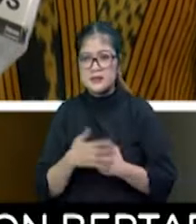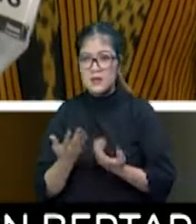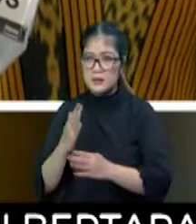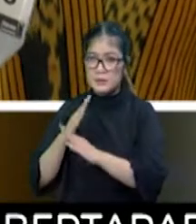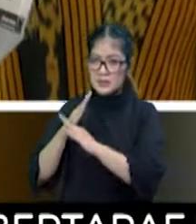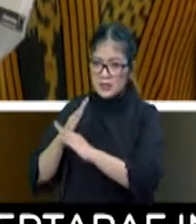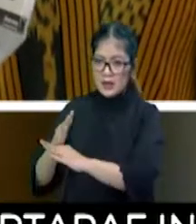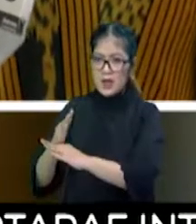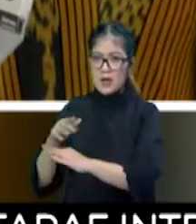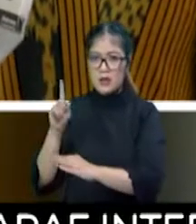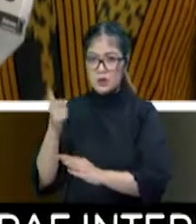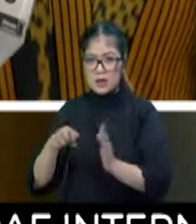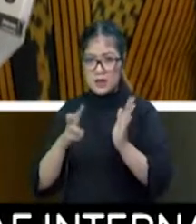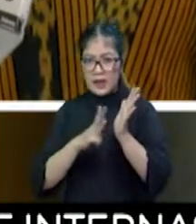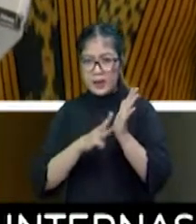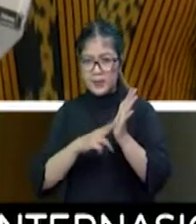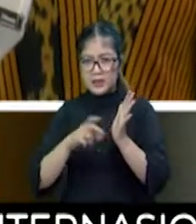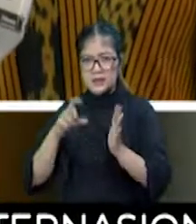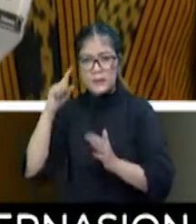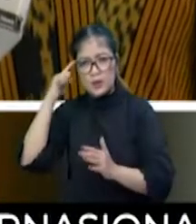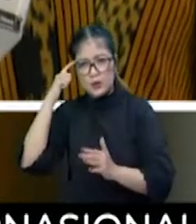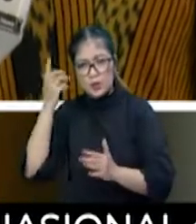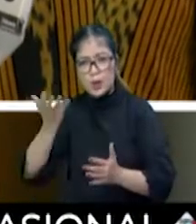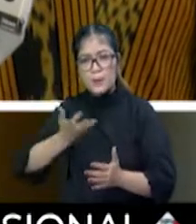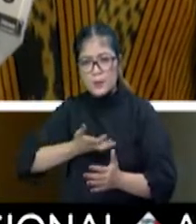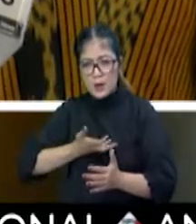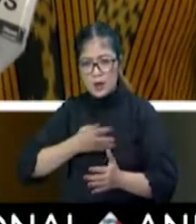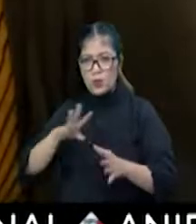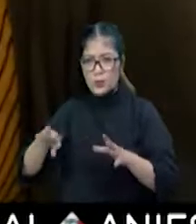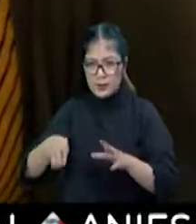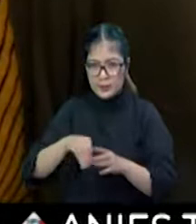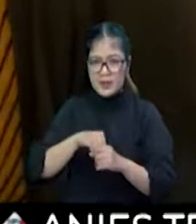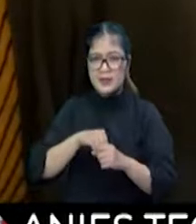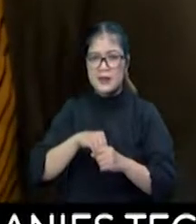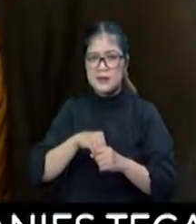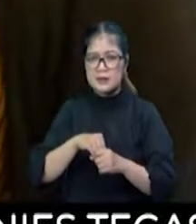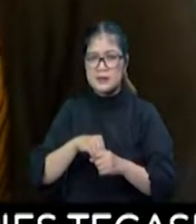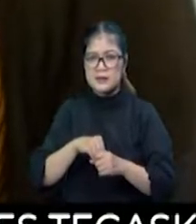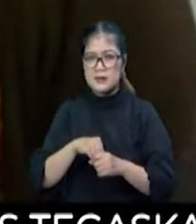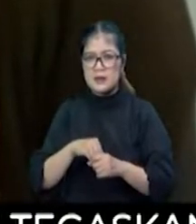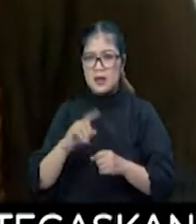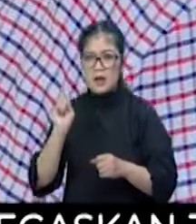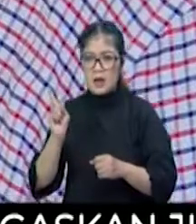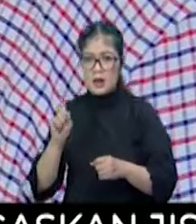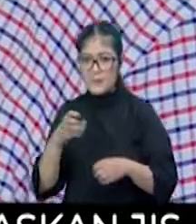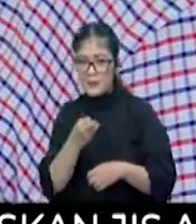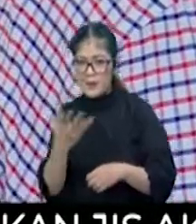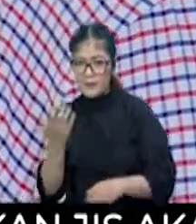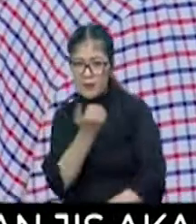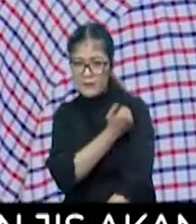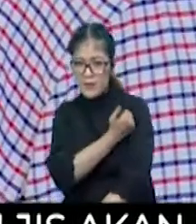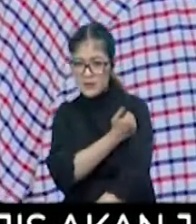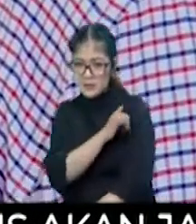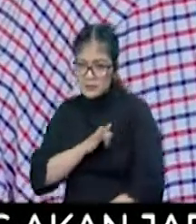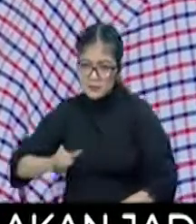Jadi kami di MNC Peduli ingin berkontribusi dengan mengadakan vaksinasi massal. Lotte Mart